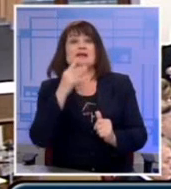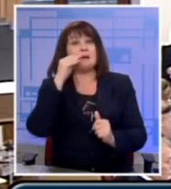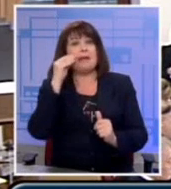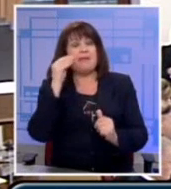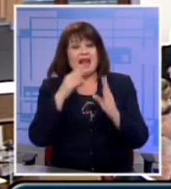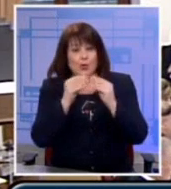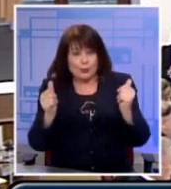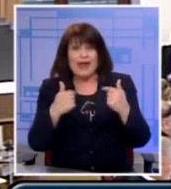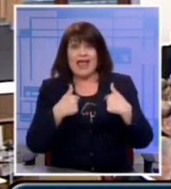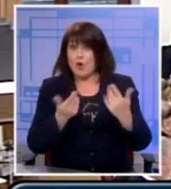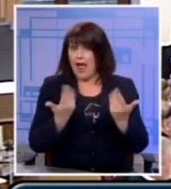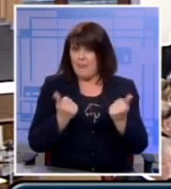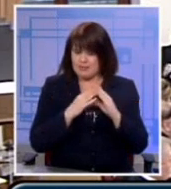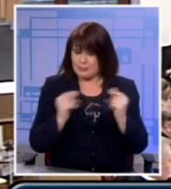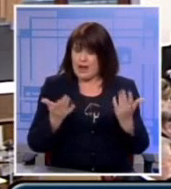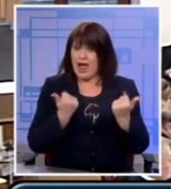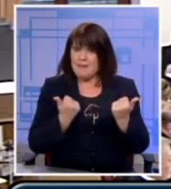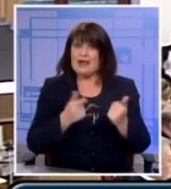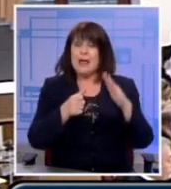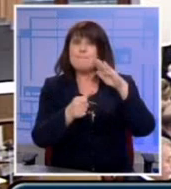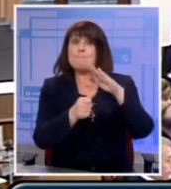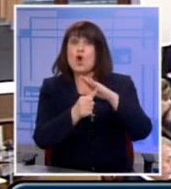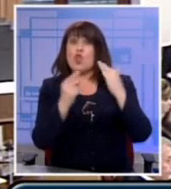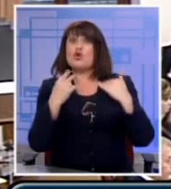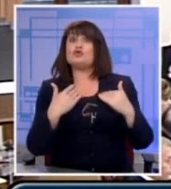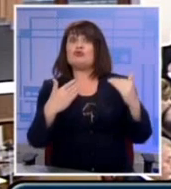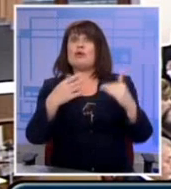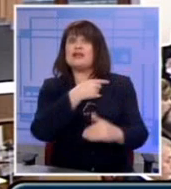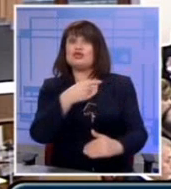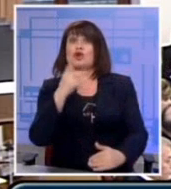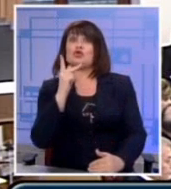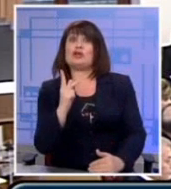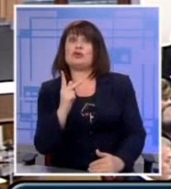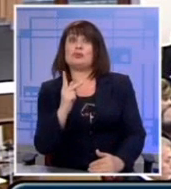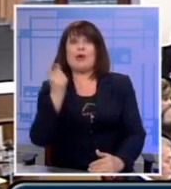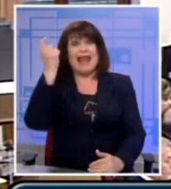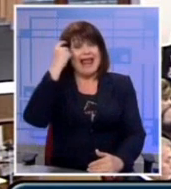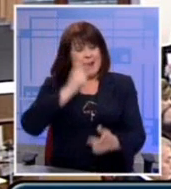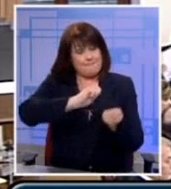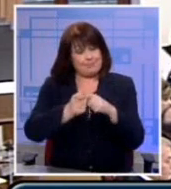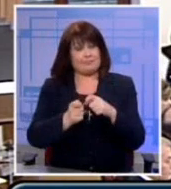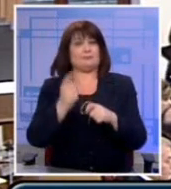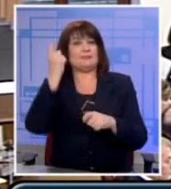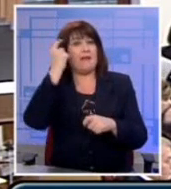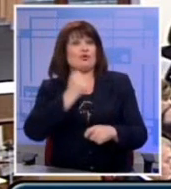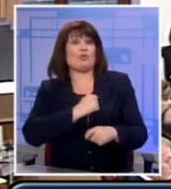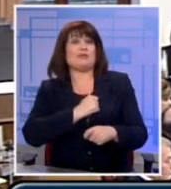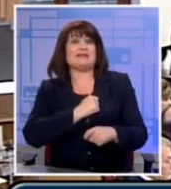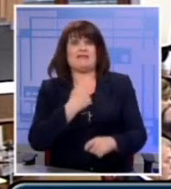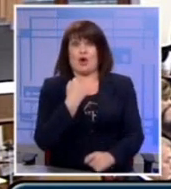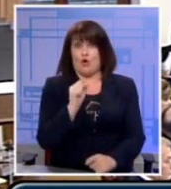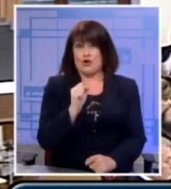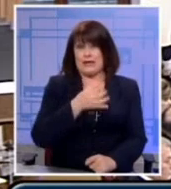δεν εξαφανίστηκε. Θα καταλάβετε. Η πρόεδρος της Βουλής Κωνσταντοπούλου άλλαξε άποψη. Θα καταλάβετε από όχι